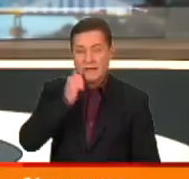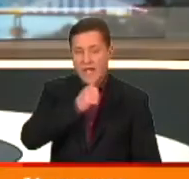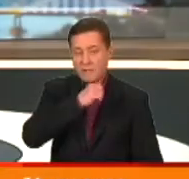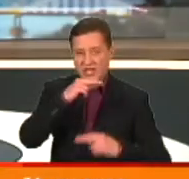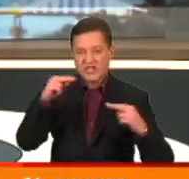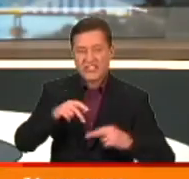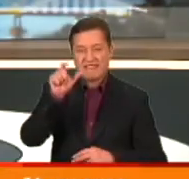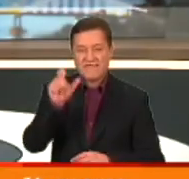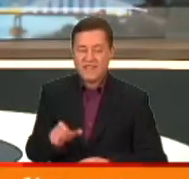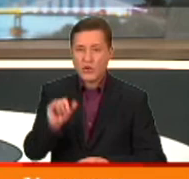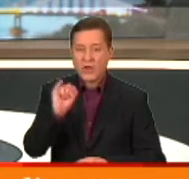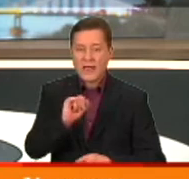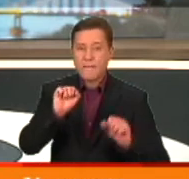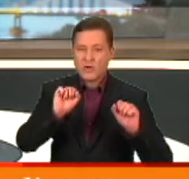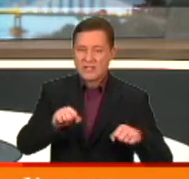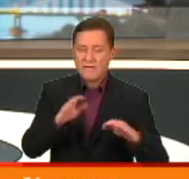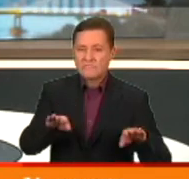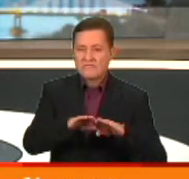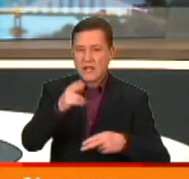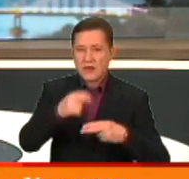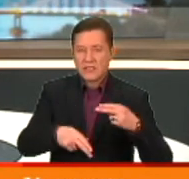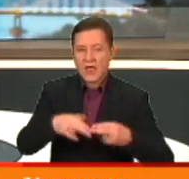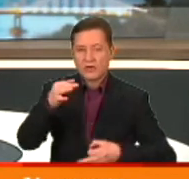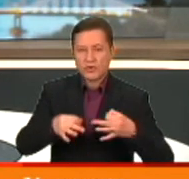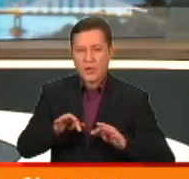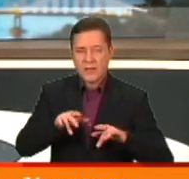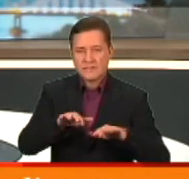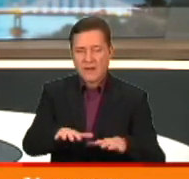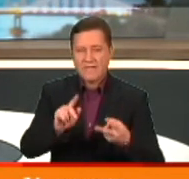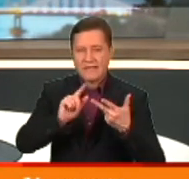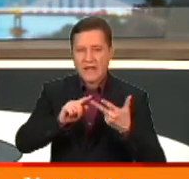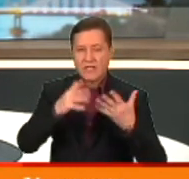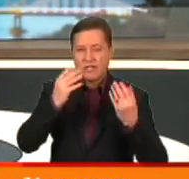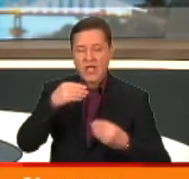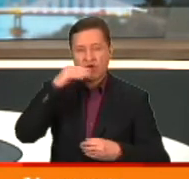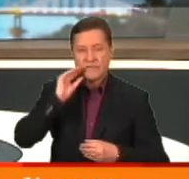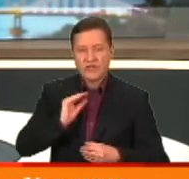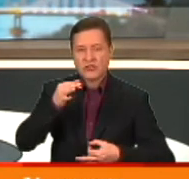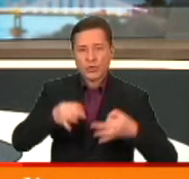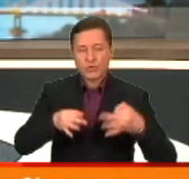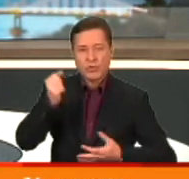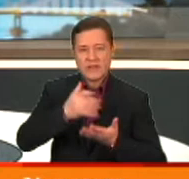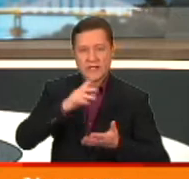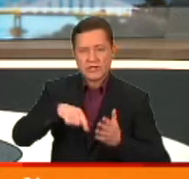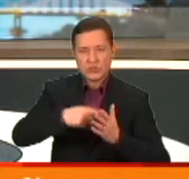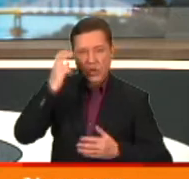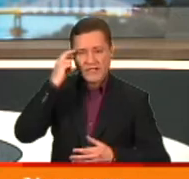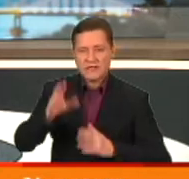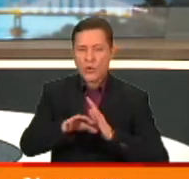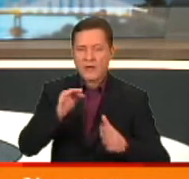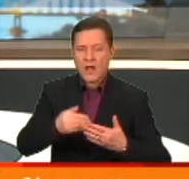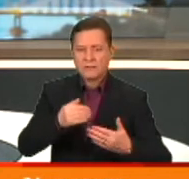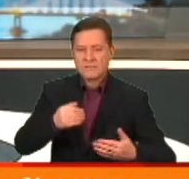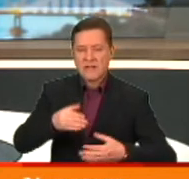Таємничий свідок і можливе закриття слухання справи. Третій день у Шевченківському суді столиці обирають запобіжний захід